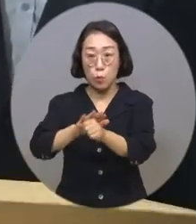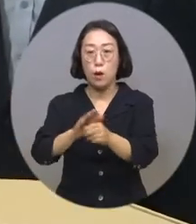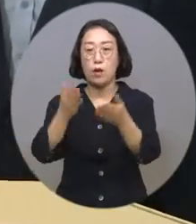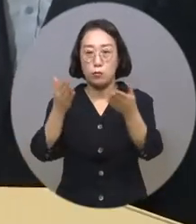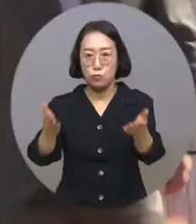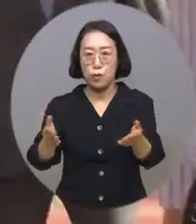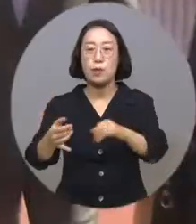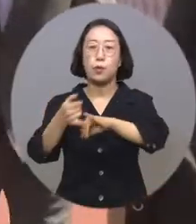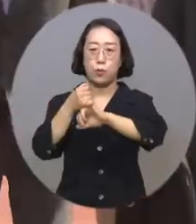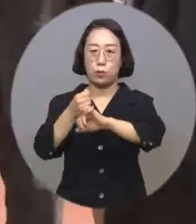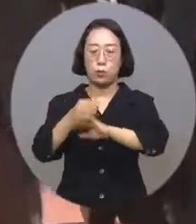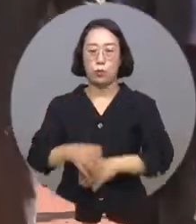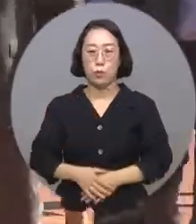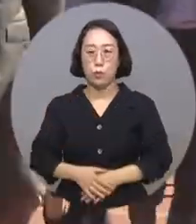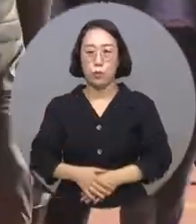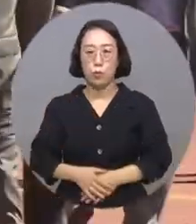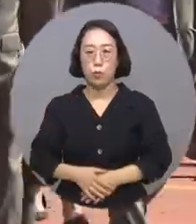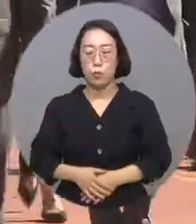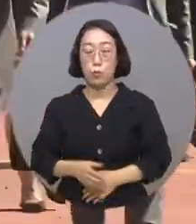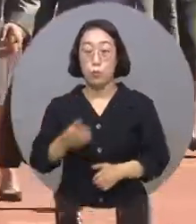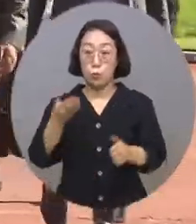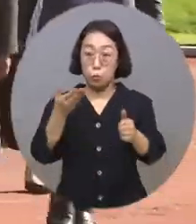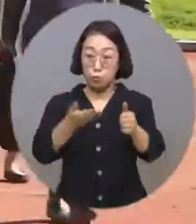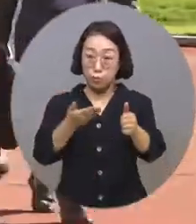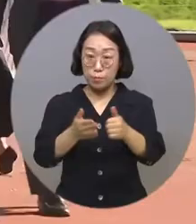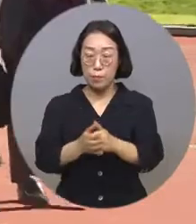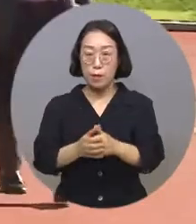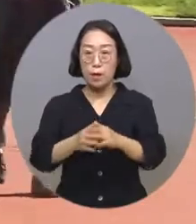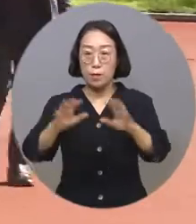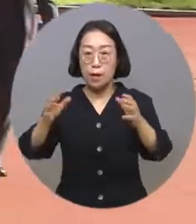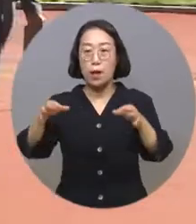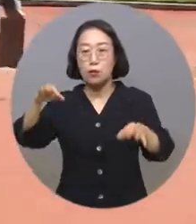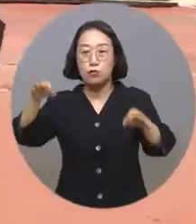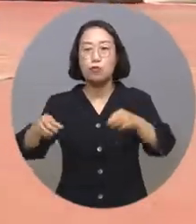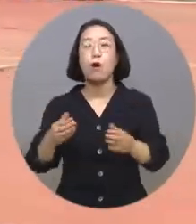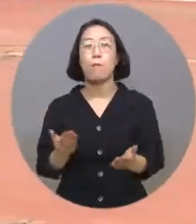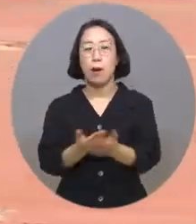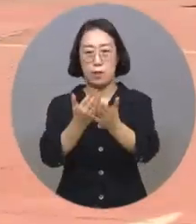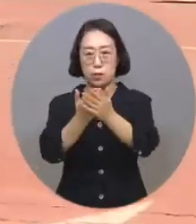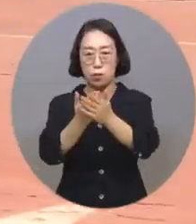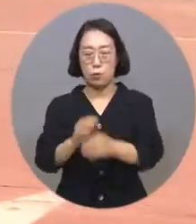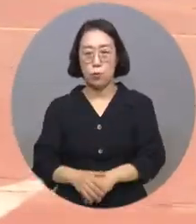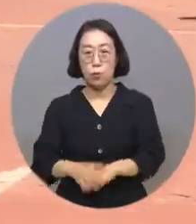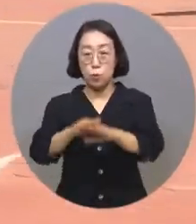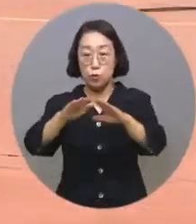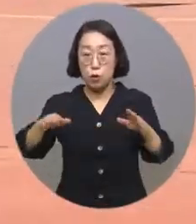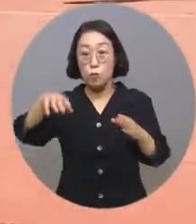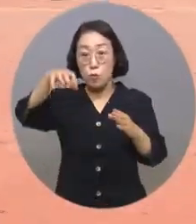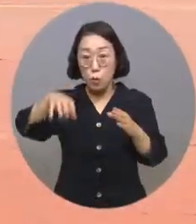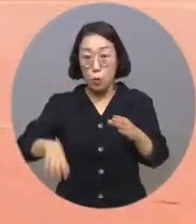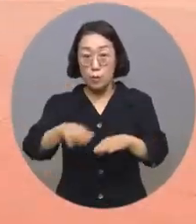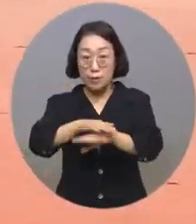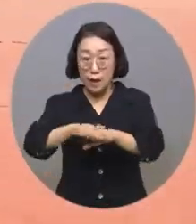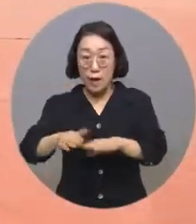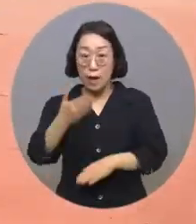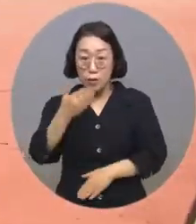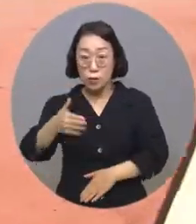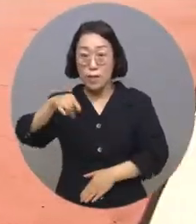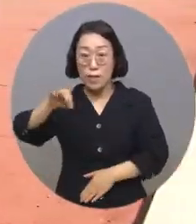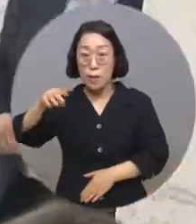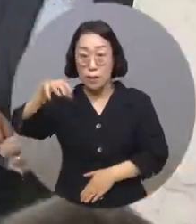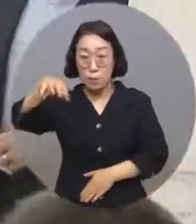밝혔습니다. 또한 한 총리는 국가 균형 발전과 전북의 미래를 책임질 새만금 일대를